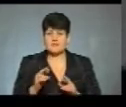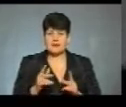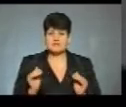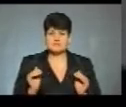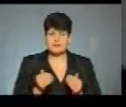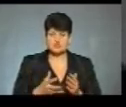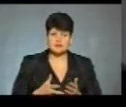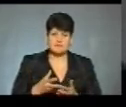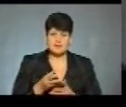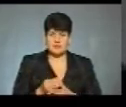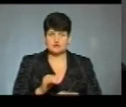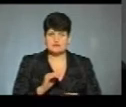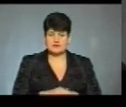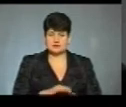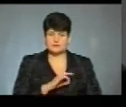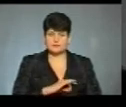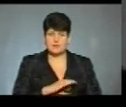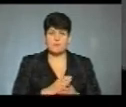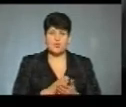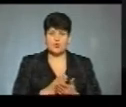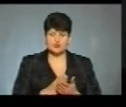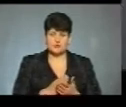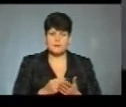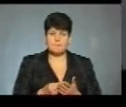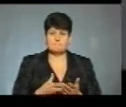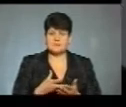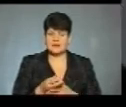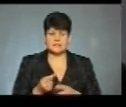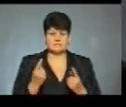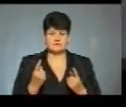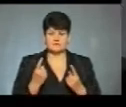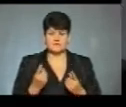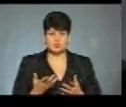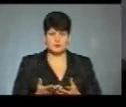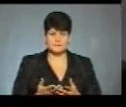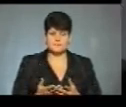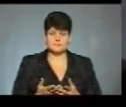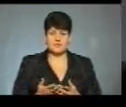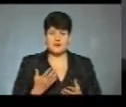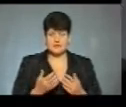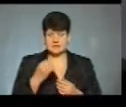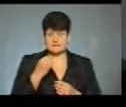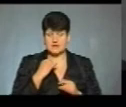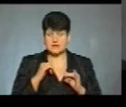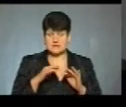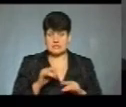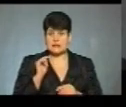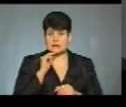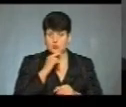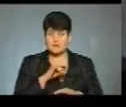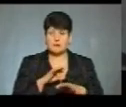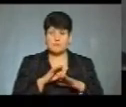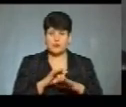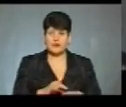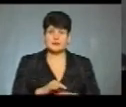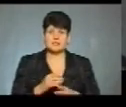плату за фактично спожиті послуги, оскільки плата є надзвичайно високою через енергоносії. Але завдяки заходам економіки, проведені